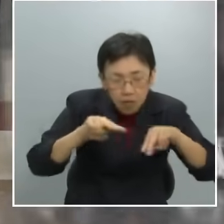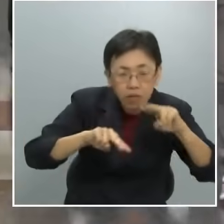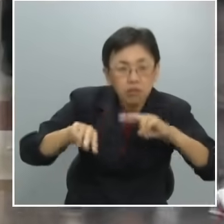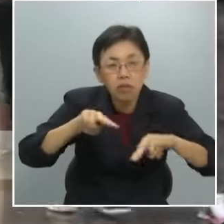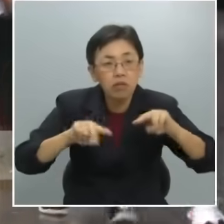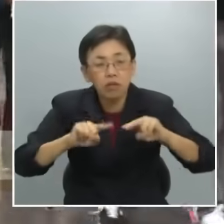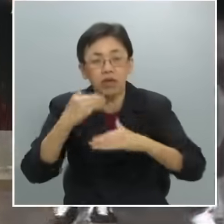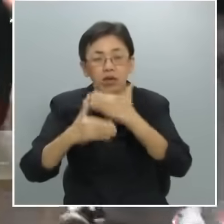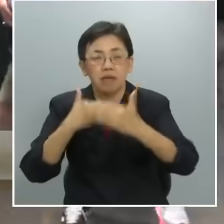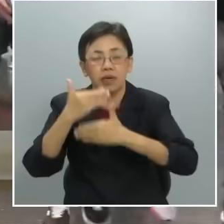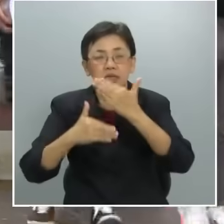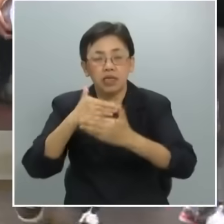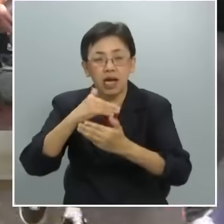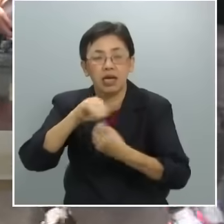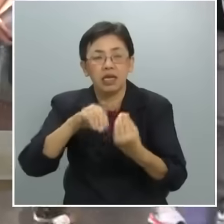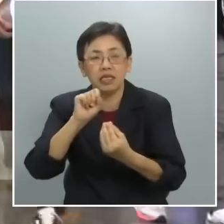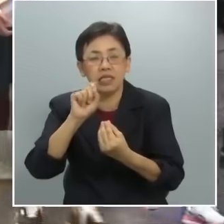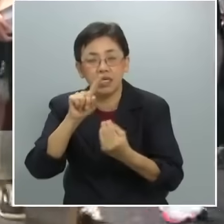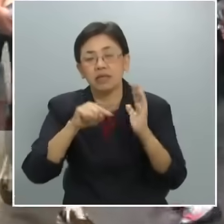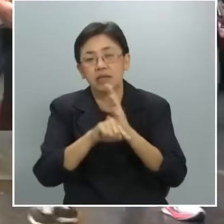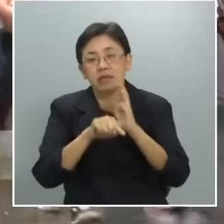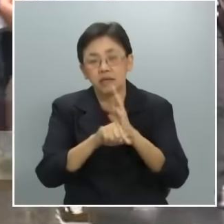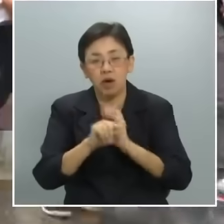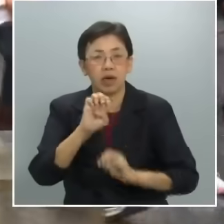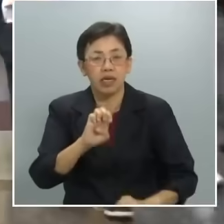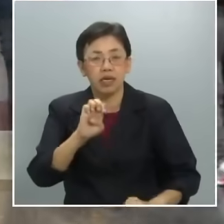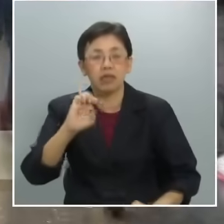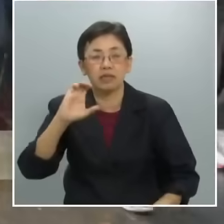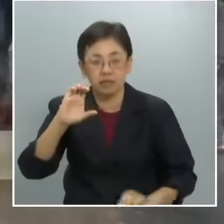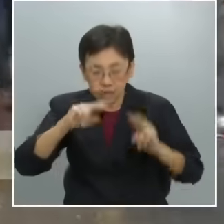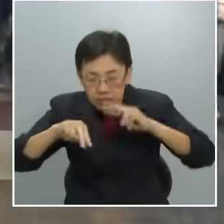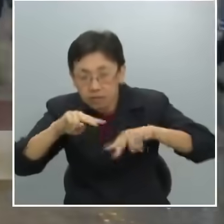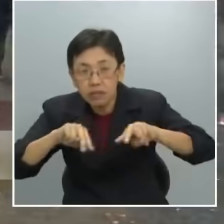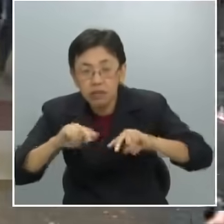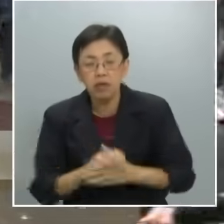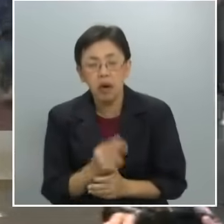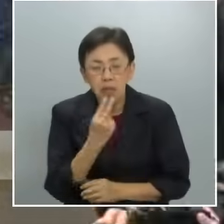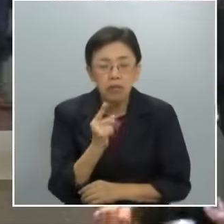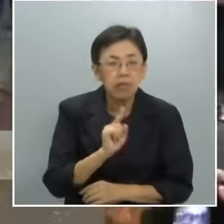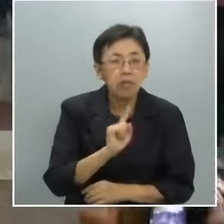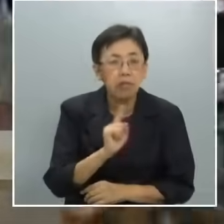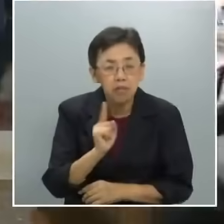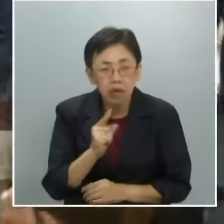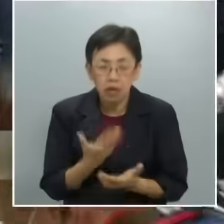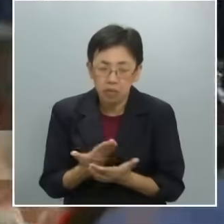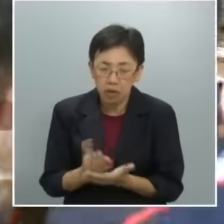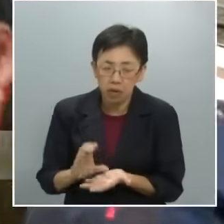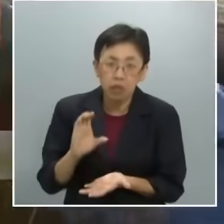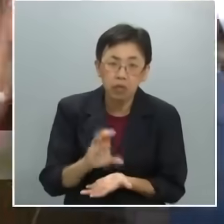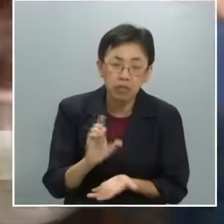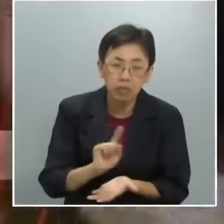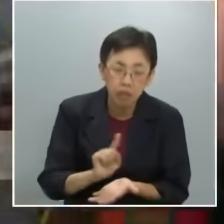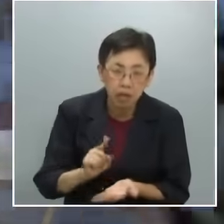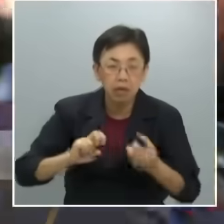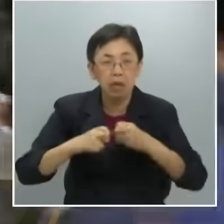การพัฒนาพื้นที่เศรษฐกิจภาคตะวันออก EEC ก็จะไปดูเรื่องเกี่ยวกับการลงทุนเรื่องปัญหา